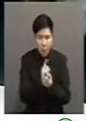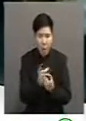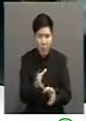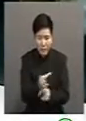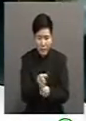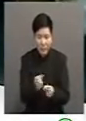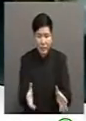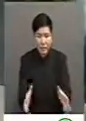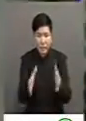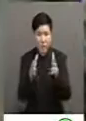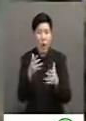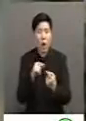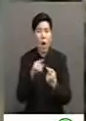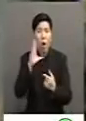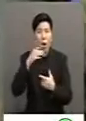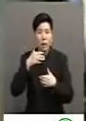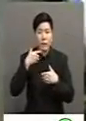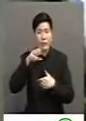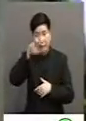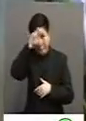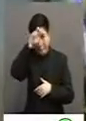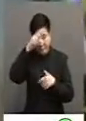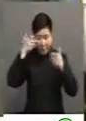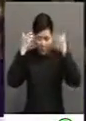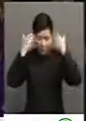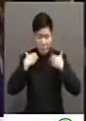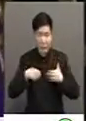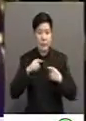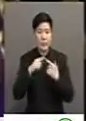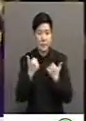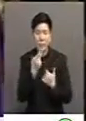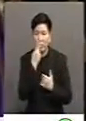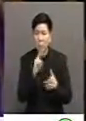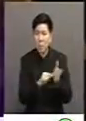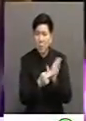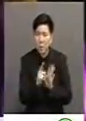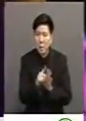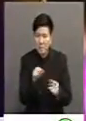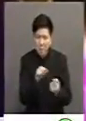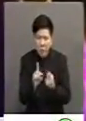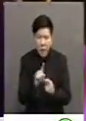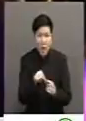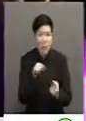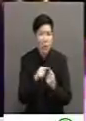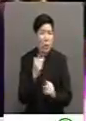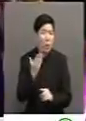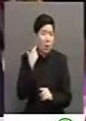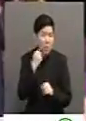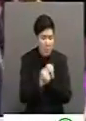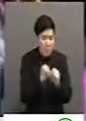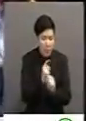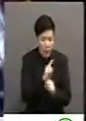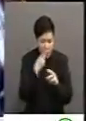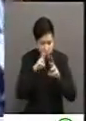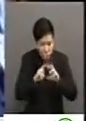ปั้นโบราณเป็นรูปปั้นของฟาโรห์กษัตริย์ของอียิปต์ค่ะตอนนั้นก็ตีความกันไปนะว่าจะเกิดจากในช่วงสมัยไหนปร